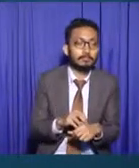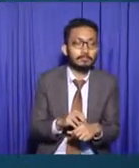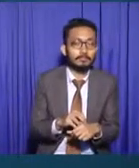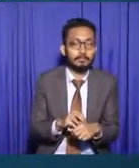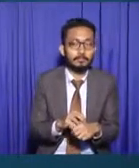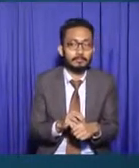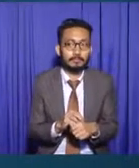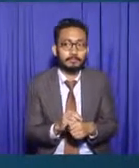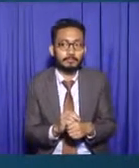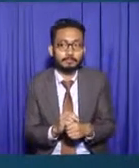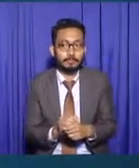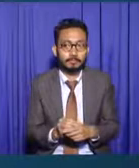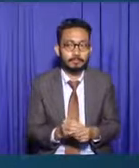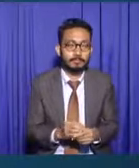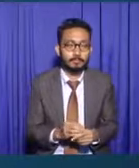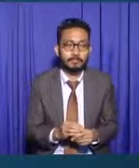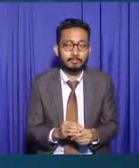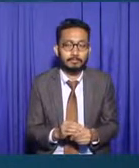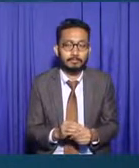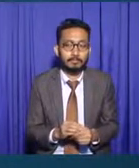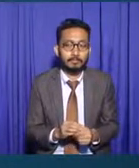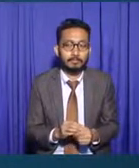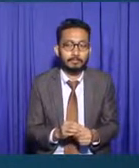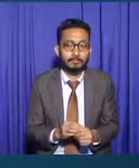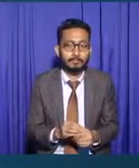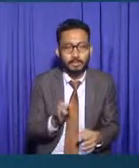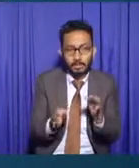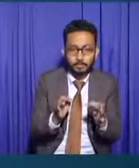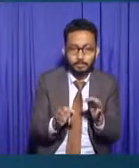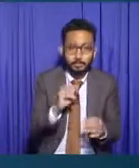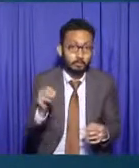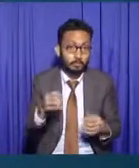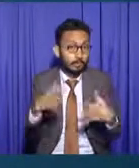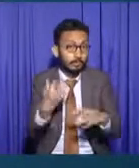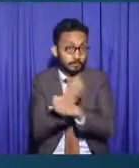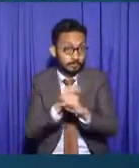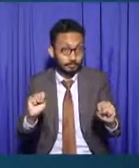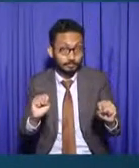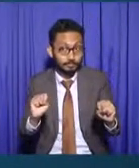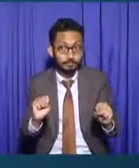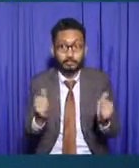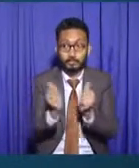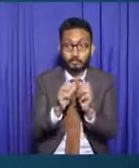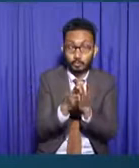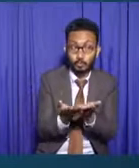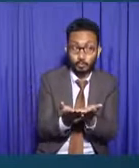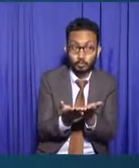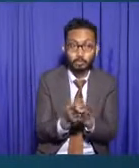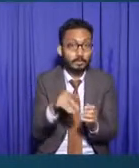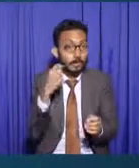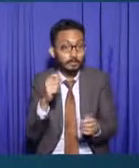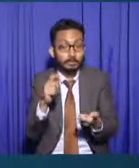baru pertama kali mendengarnya sekiranya semua murid telah bersedia dengan buku teks